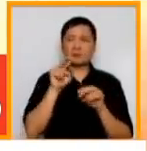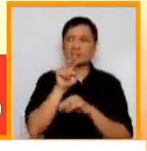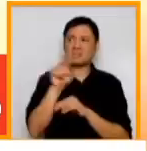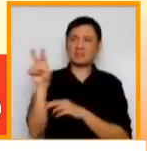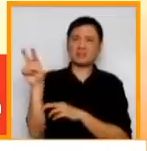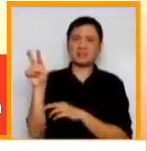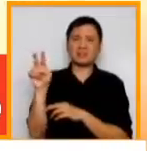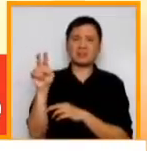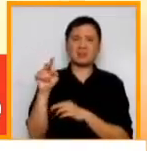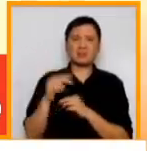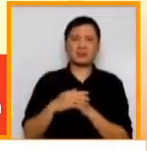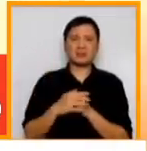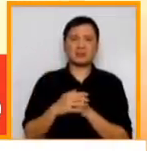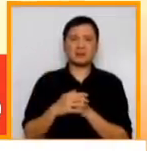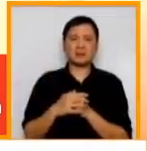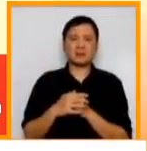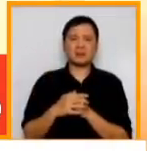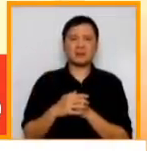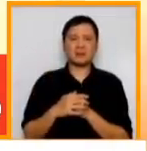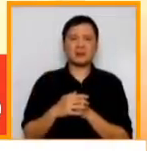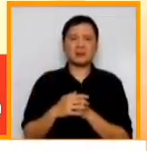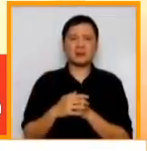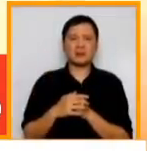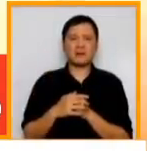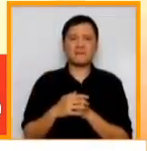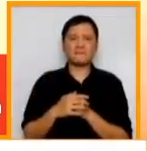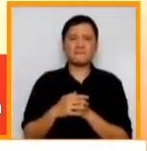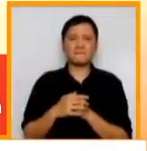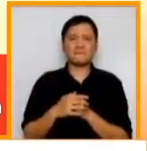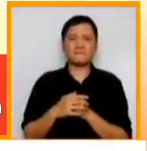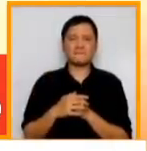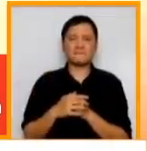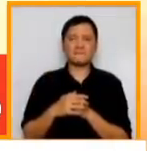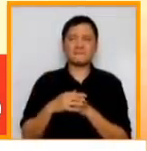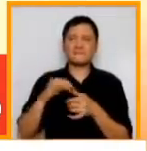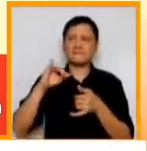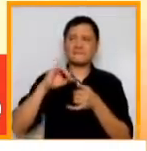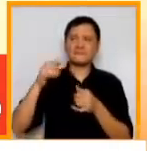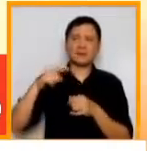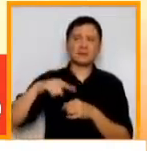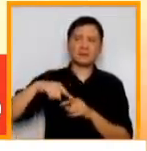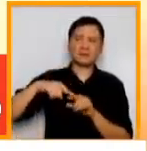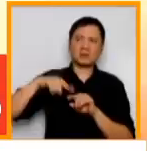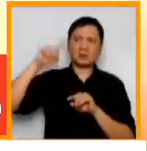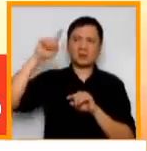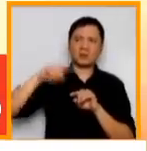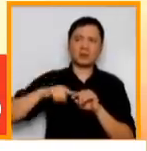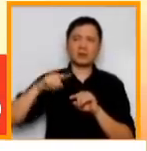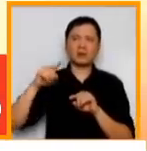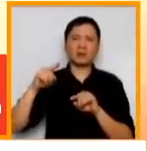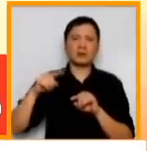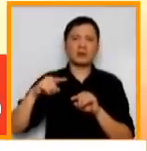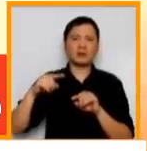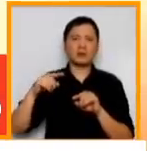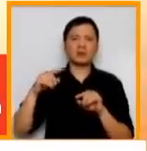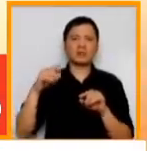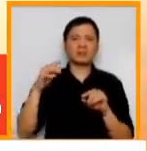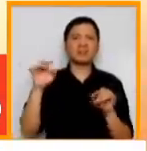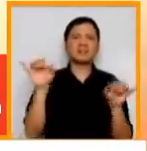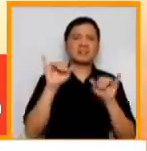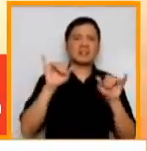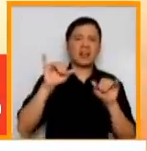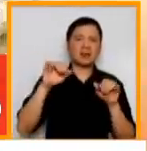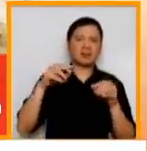nakatihaya. Tapos, ang taas na, ma'am, is kalahati po sa puno ng niyog, ma'am. Mm-hmm.